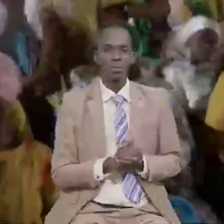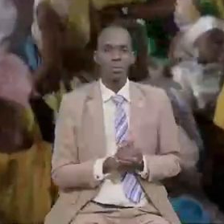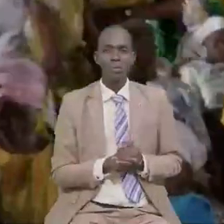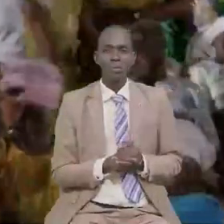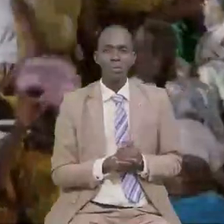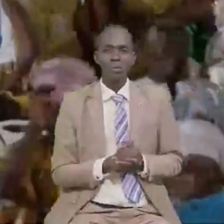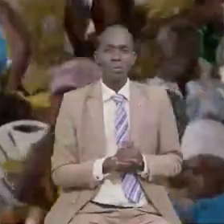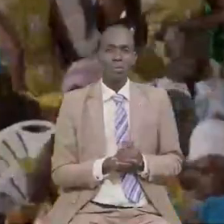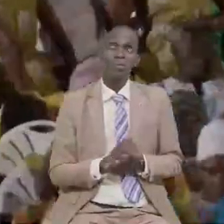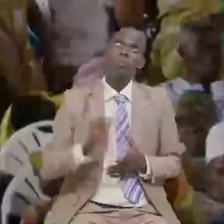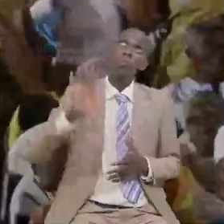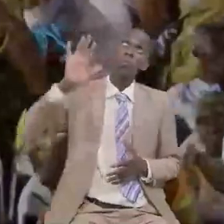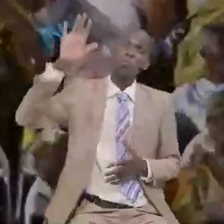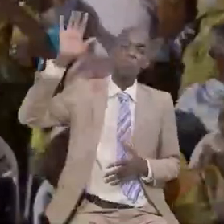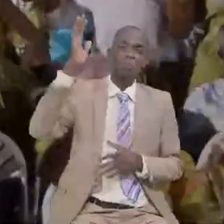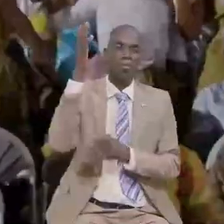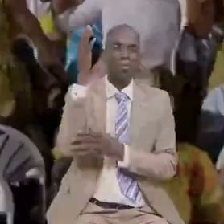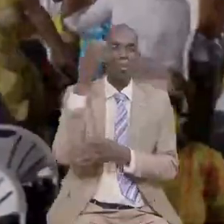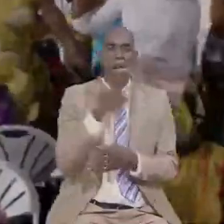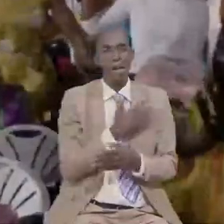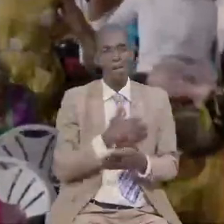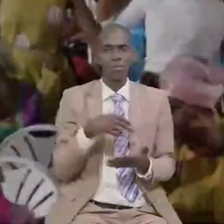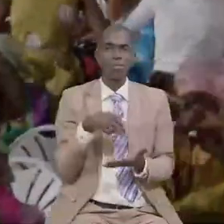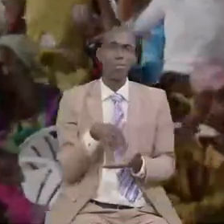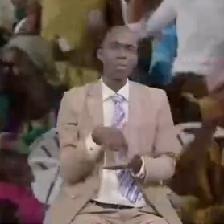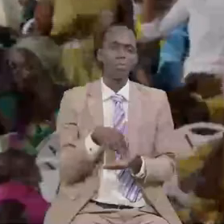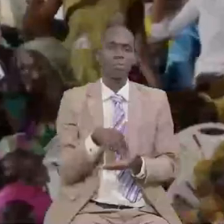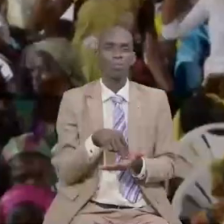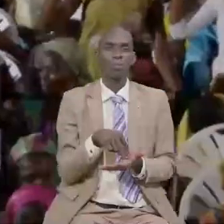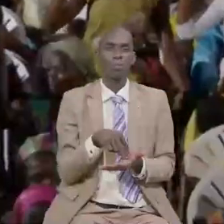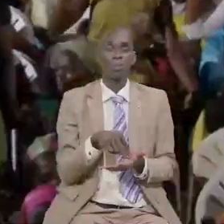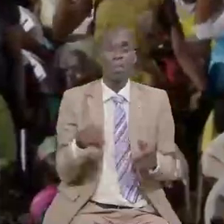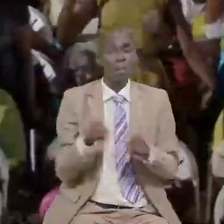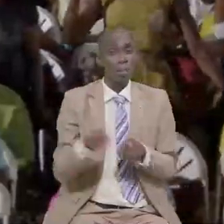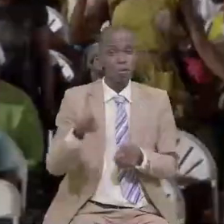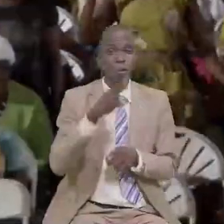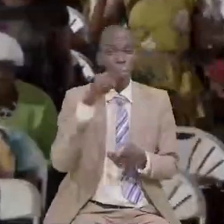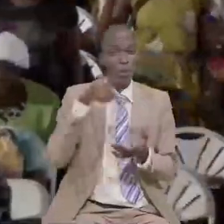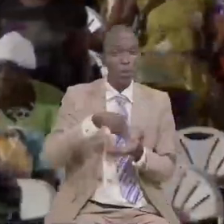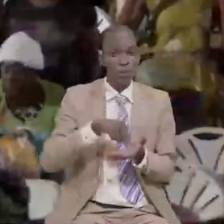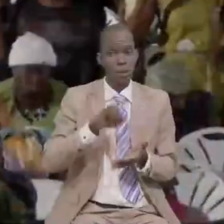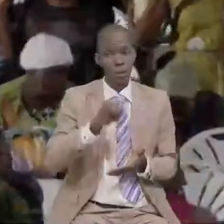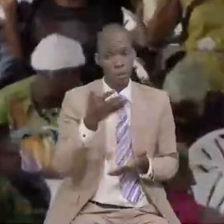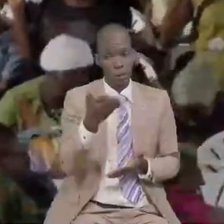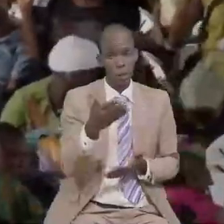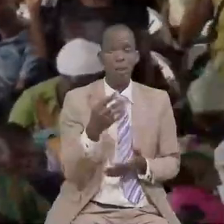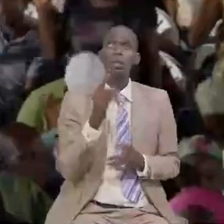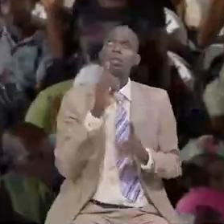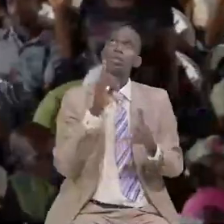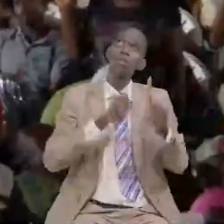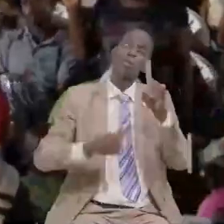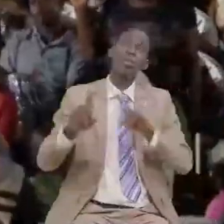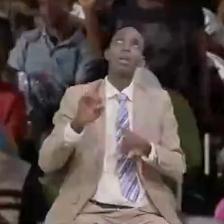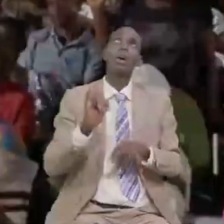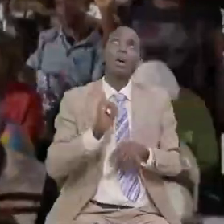Dieu. Lève la main et tiens-toi debout. Comme tu te tiens debout, parle au Seigneur.